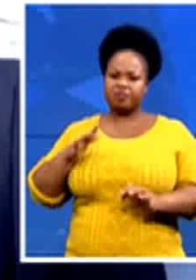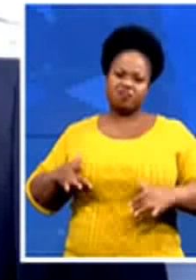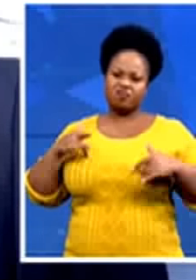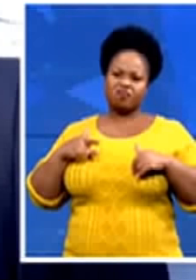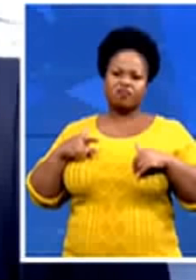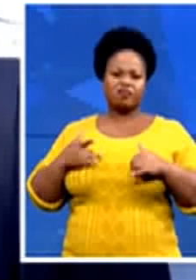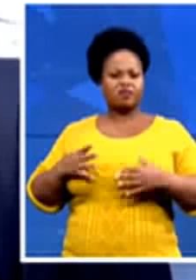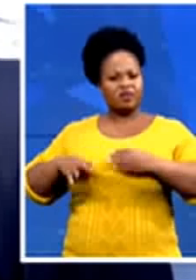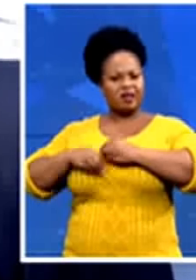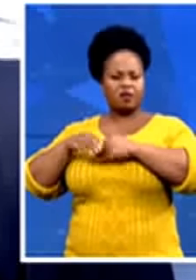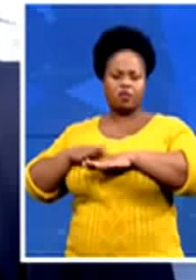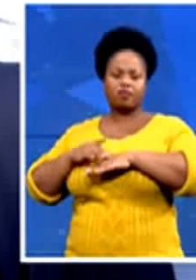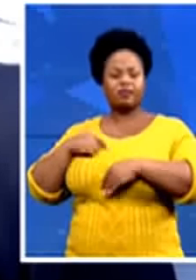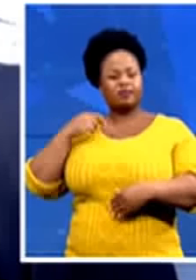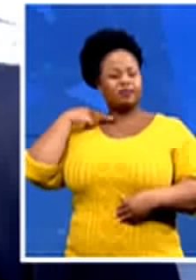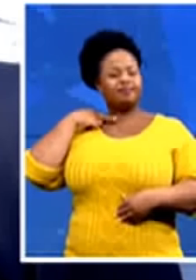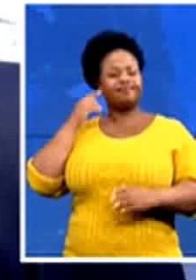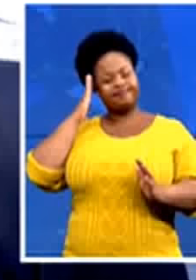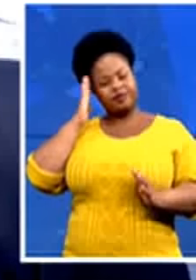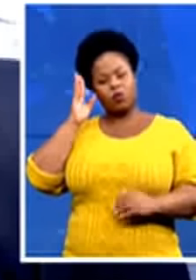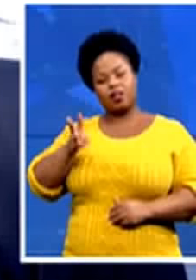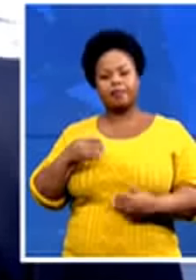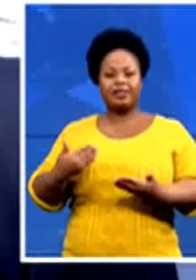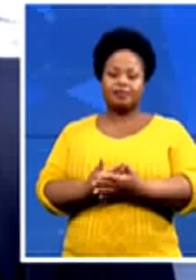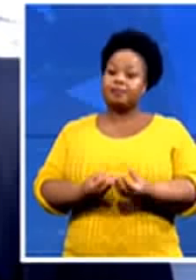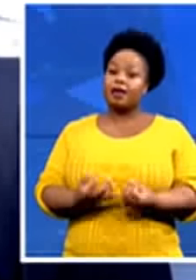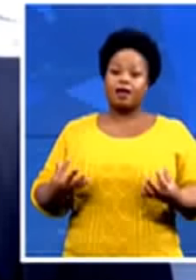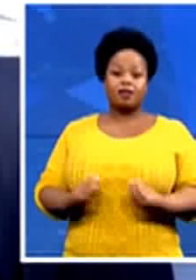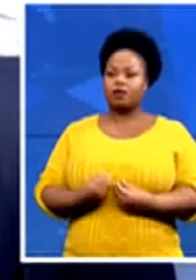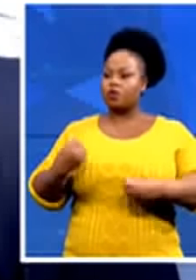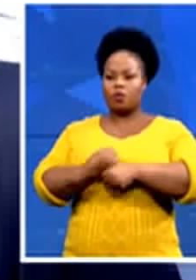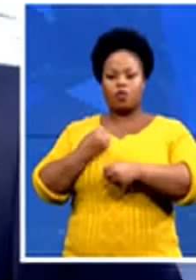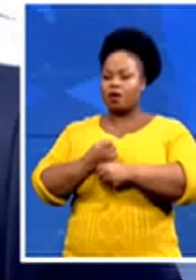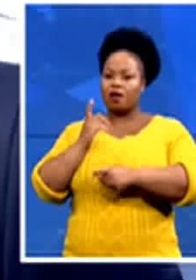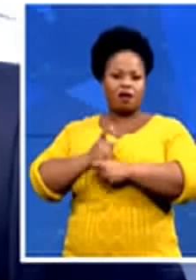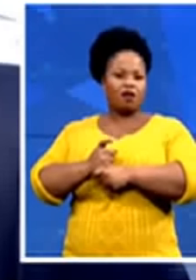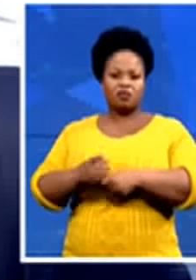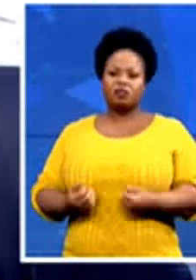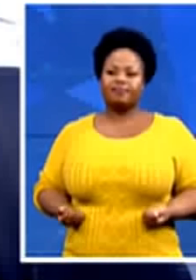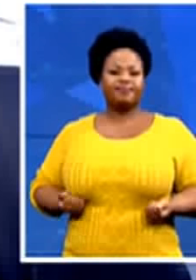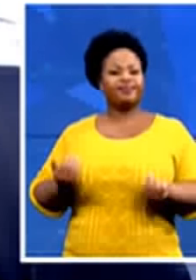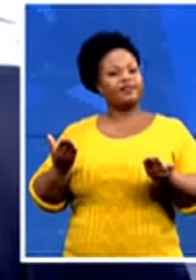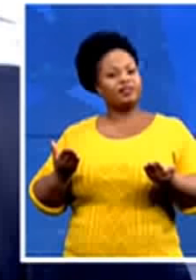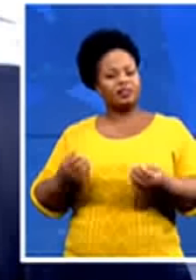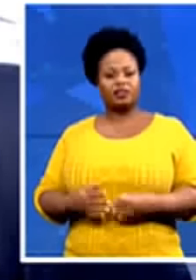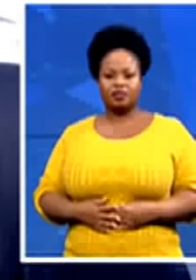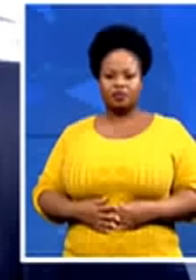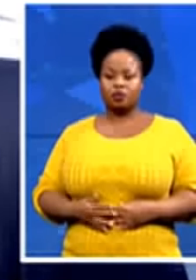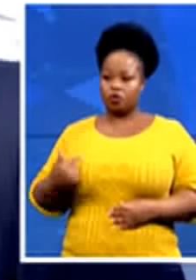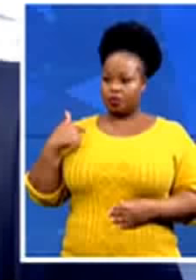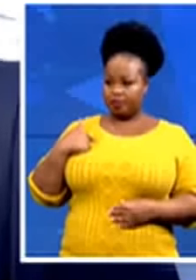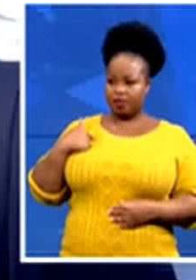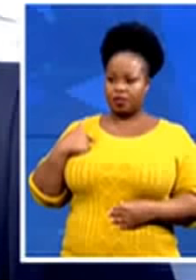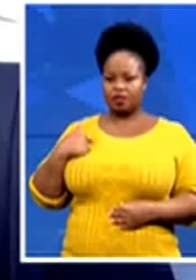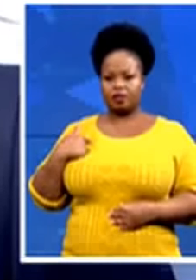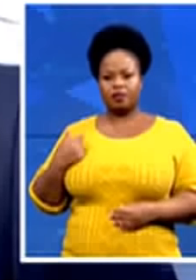abantu ngezinto eziningi. Usebenzile, uyinikelile. Mina nje wayo matron of honor wami ngishada.